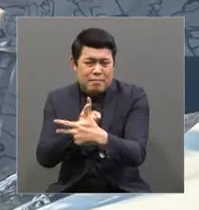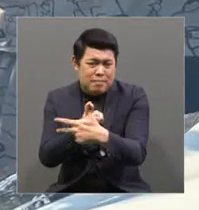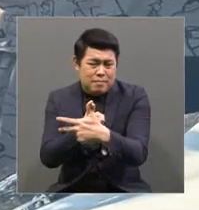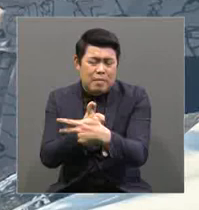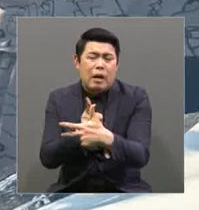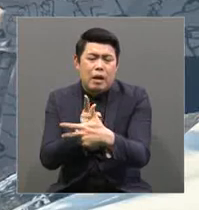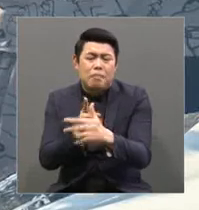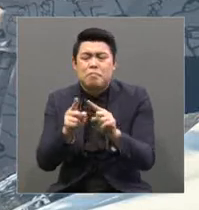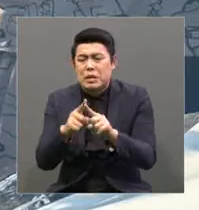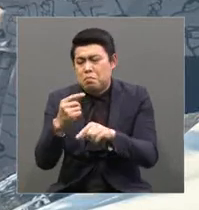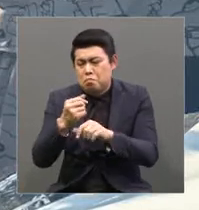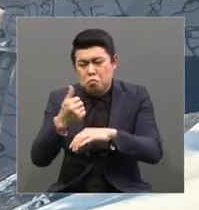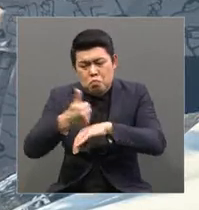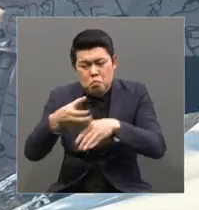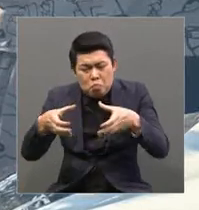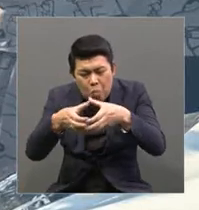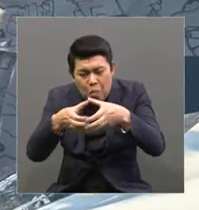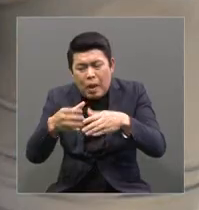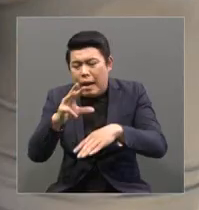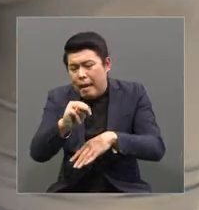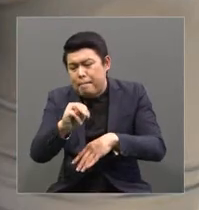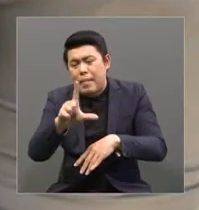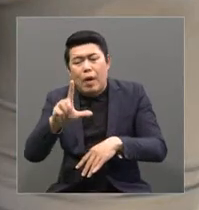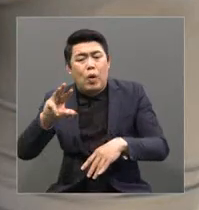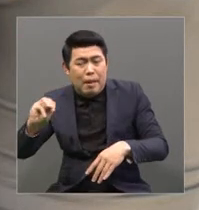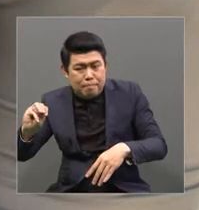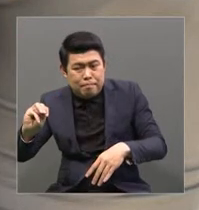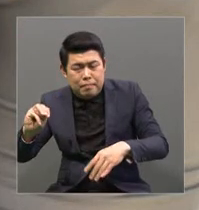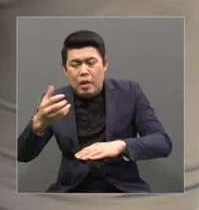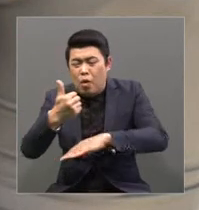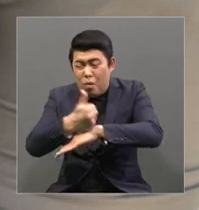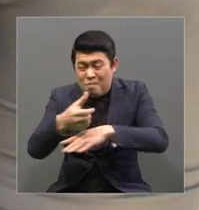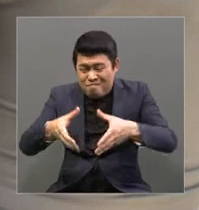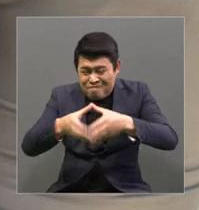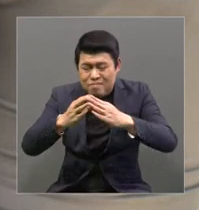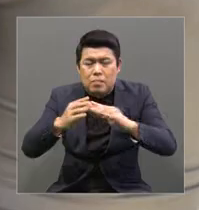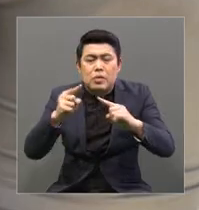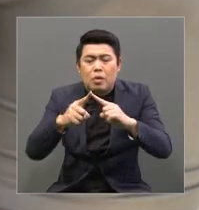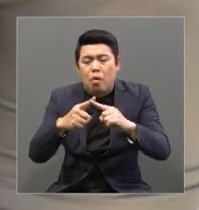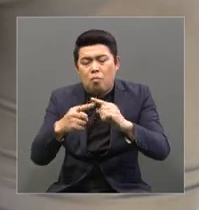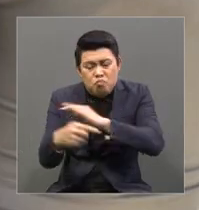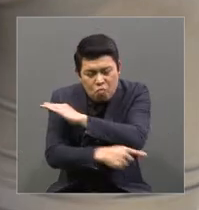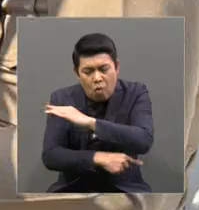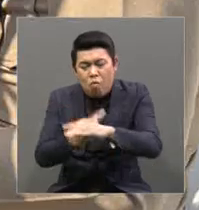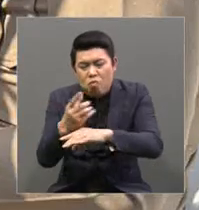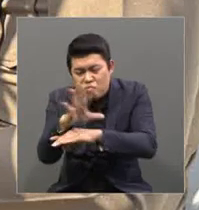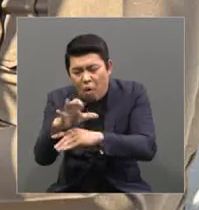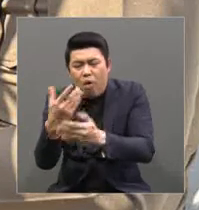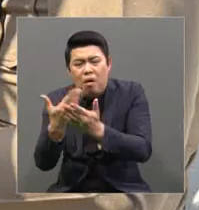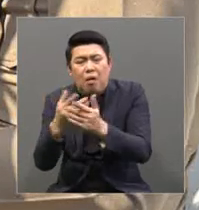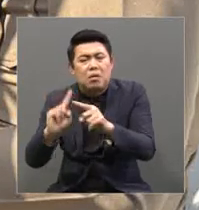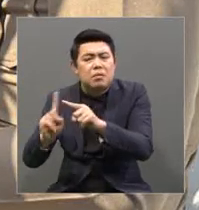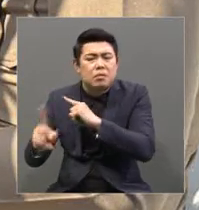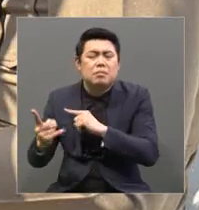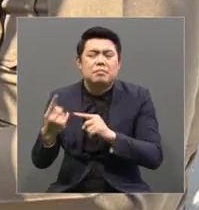ำรวจใช้คำว่าเขาเป็นผู้นำองค์กรชื่อว่า MLM เป็นองค์กรที่ตั้งขึ้นเพื่อการช่อโกงโดยเฉพาะค่ะ